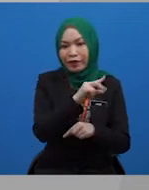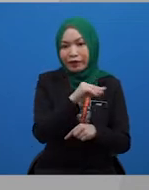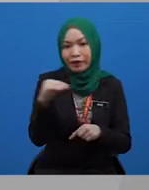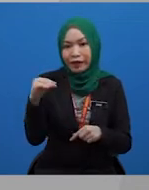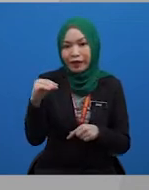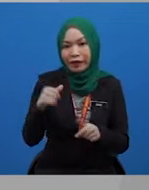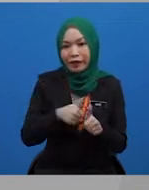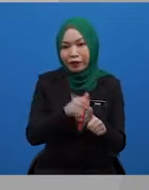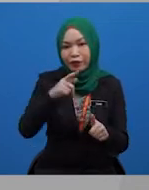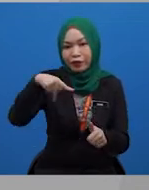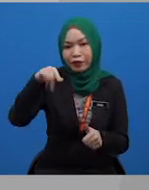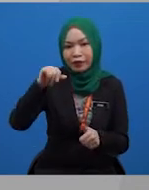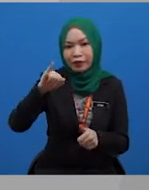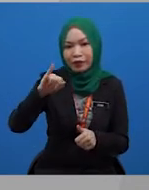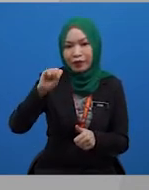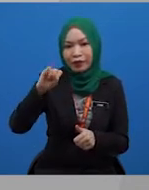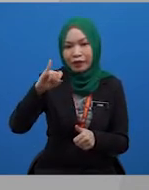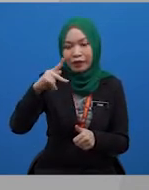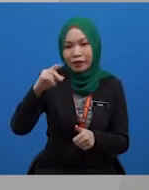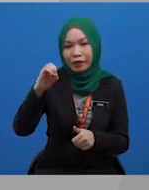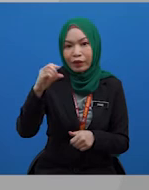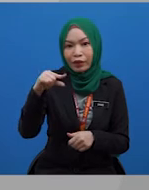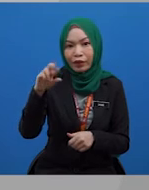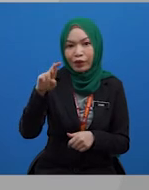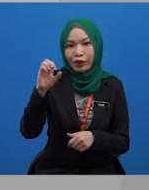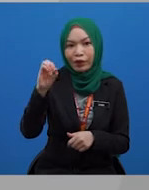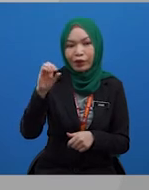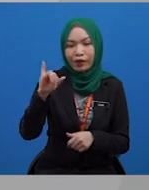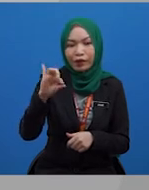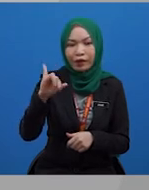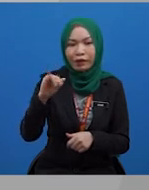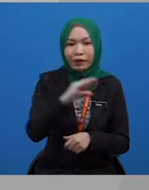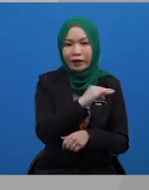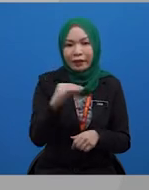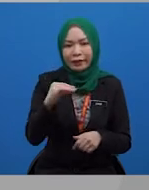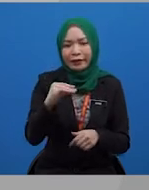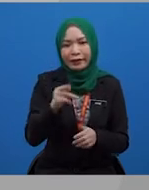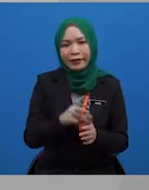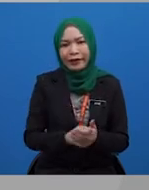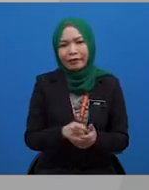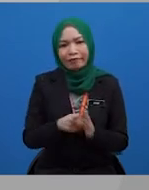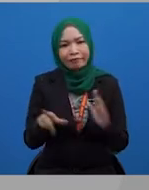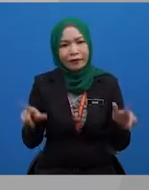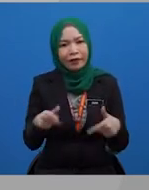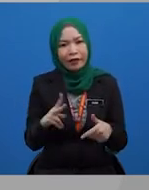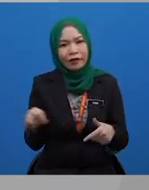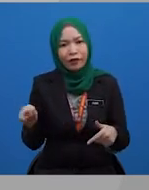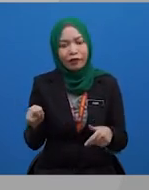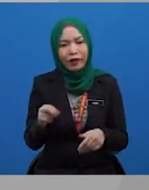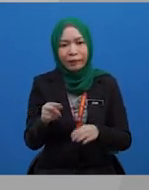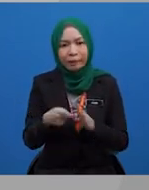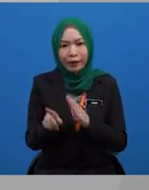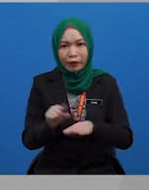mengikut psikografi, asas segmentasi gelagat pengguna, ataupun pelajar juga boleh menyebut